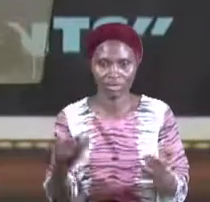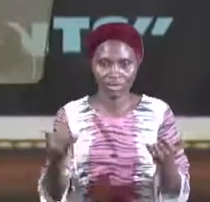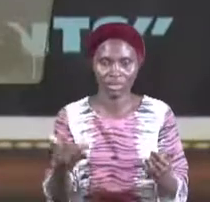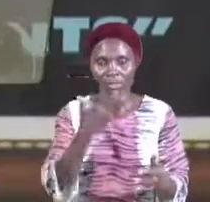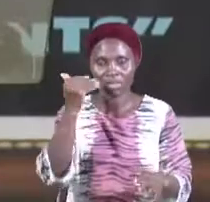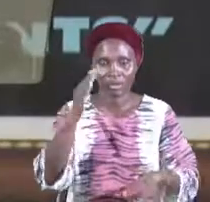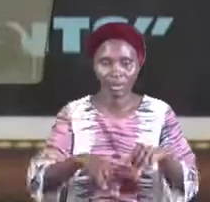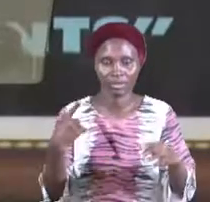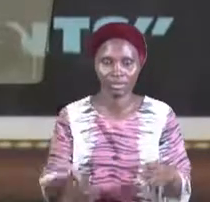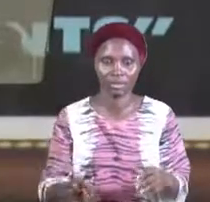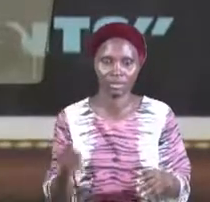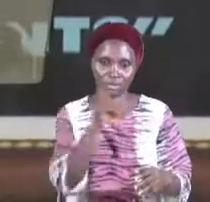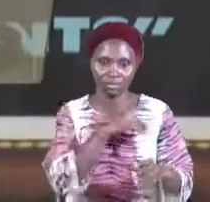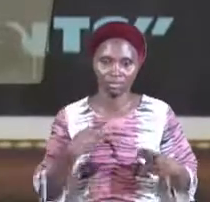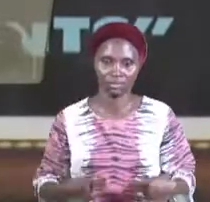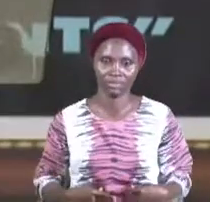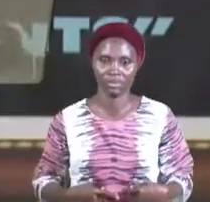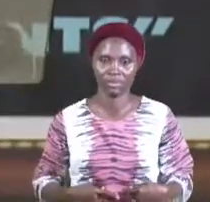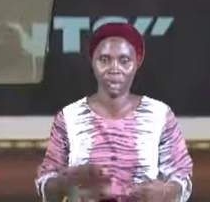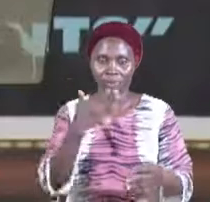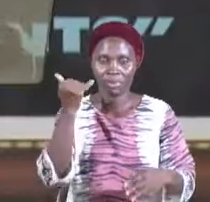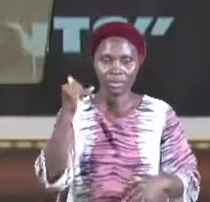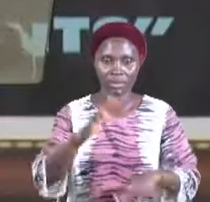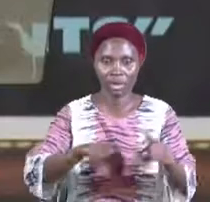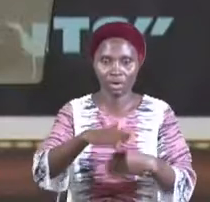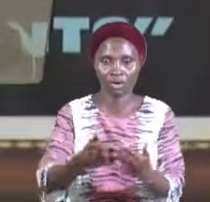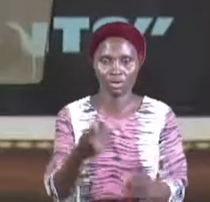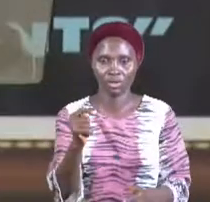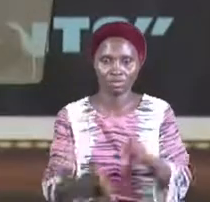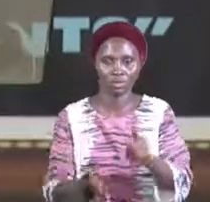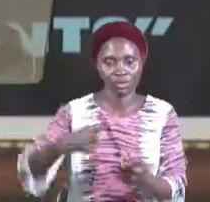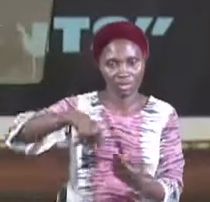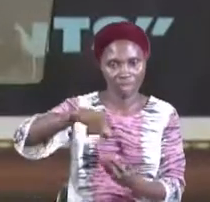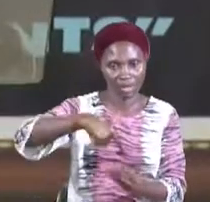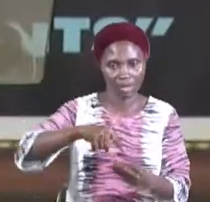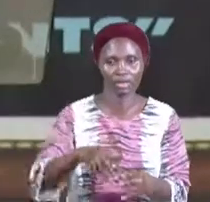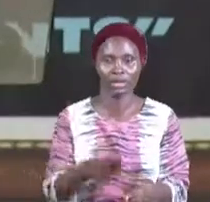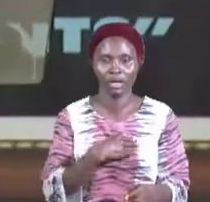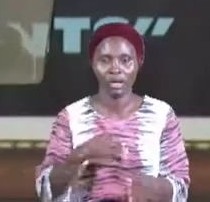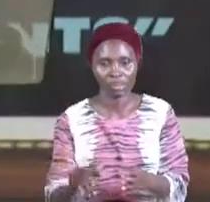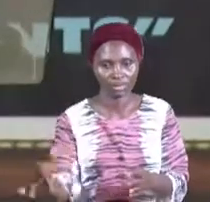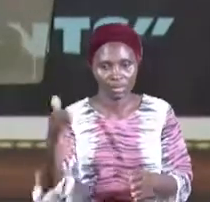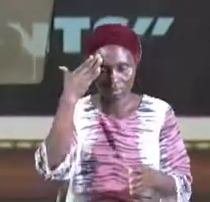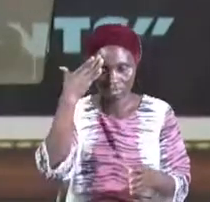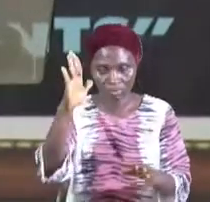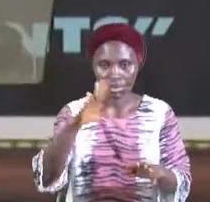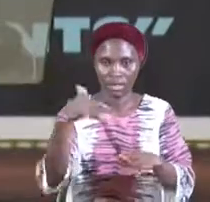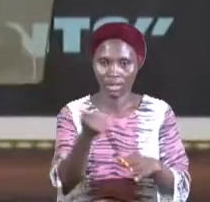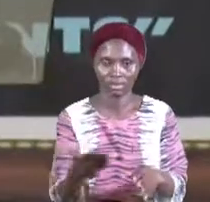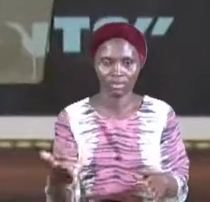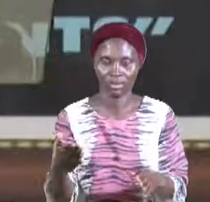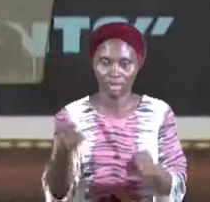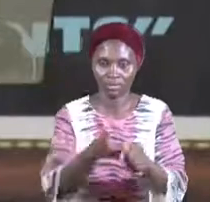pharisiens, mieux que tous ceux-là qui sont autour de vous. Mais vous ne connaissez pas tout. » Il dit, « Je vais vous envoyer